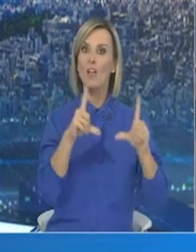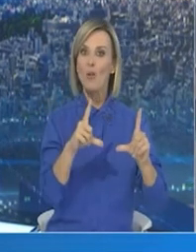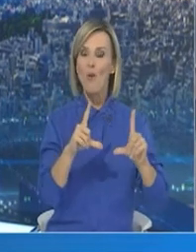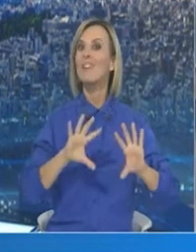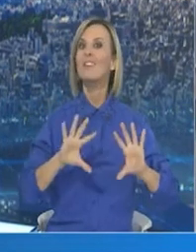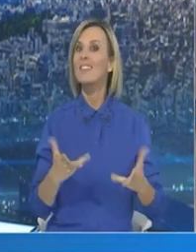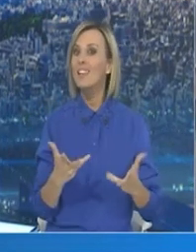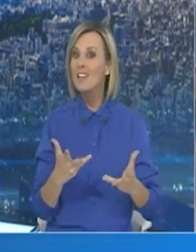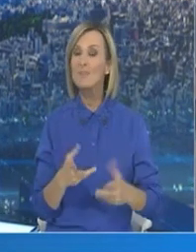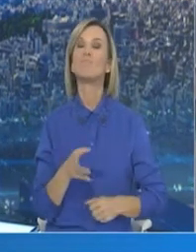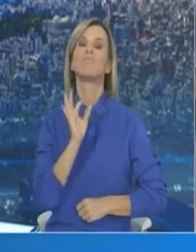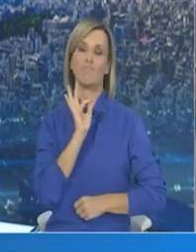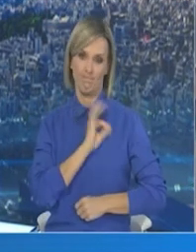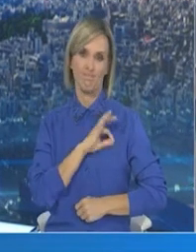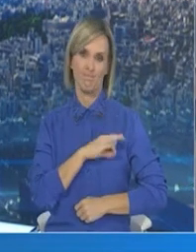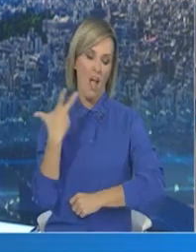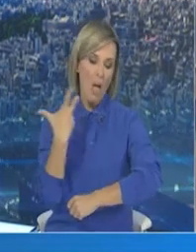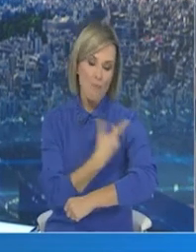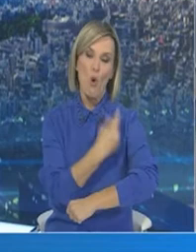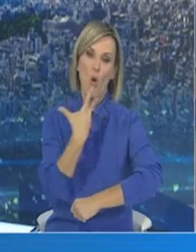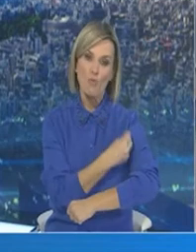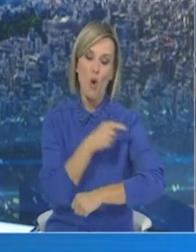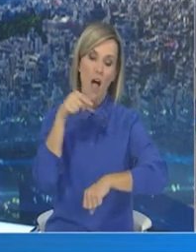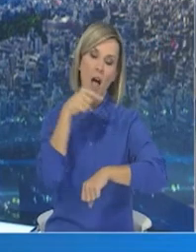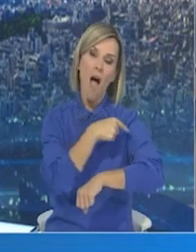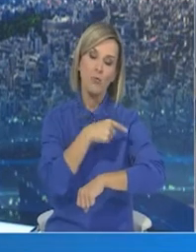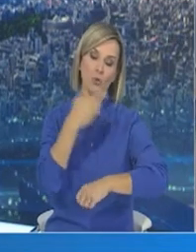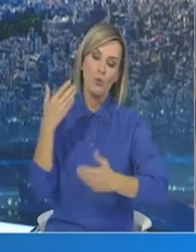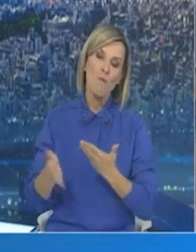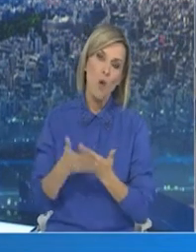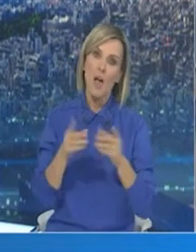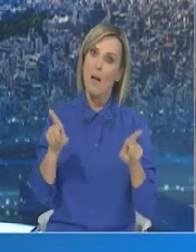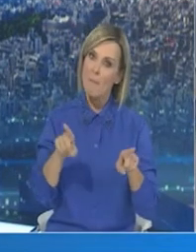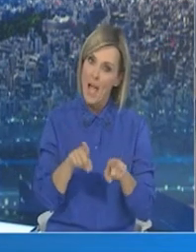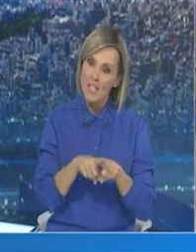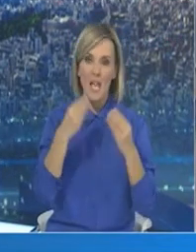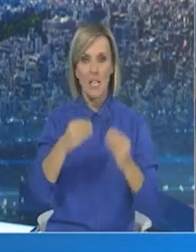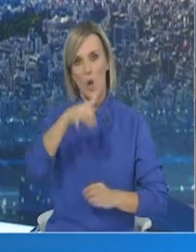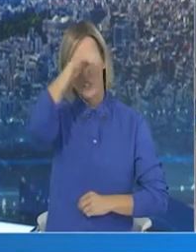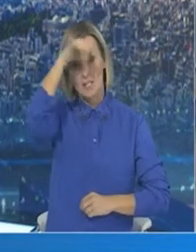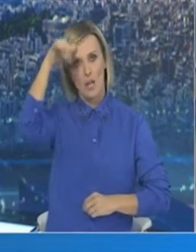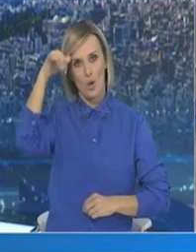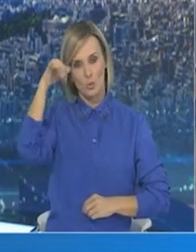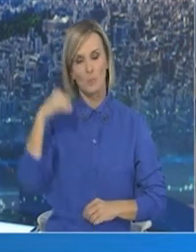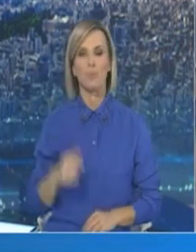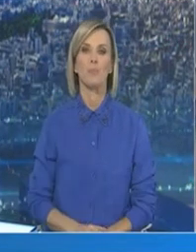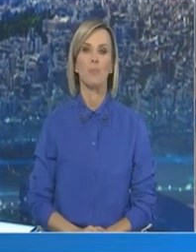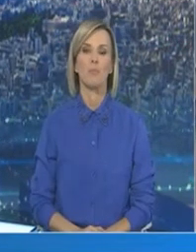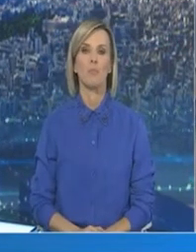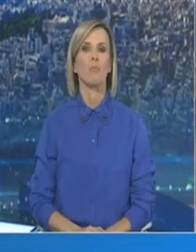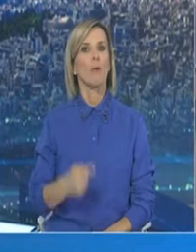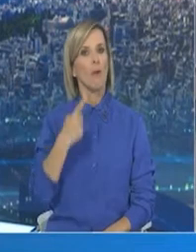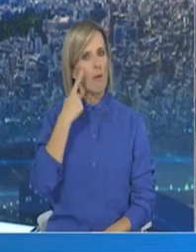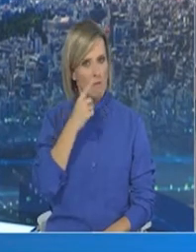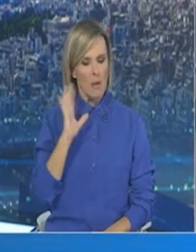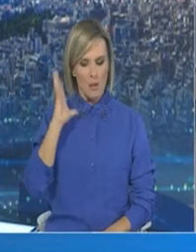κύριο λόγο στην αύξηση εμβολιαστικής κάλυψης του πληθυσμού, αλλά και στο καλό καιρό δευτερευόντως. Τις τελευταίες εβδομάδες βλέπουμε μια σταδιακή